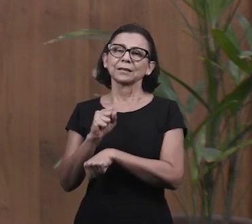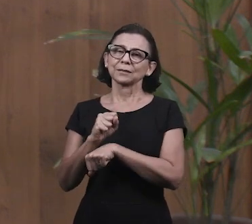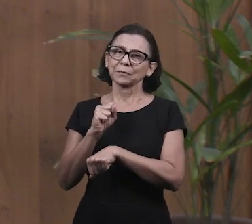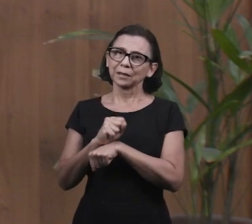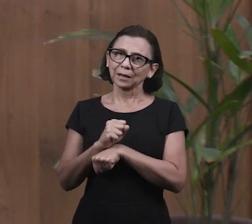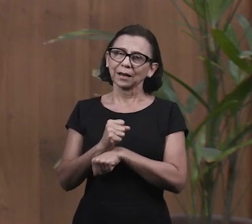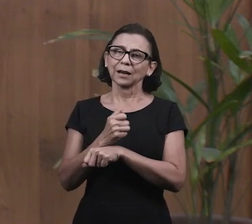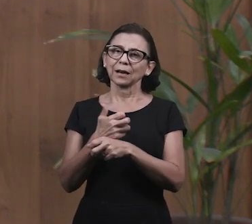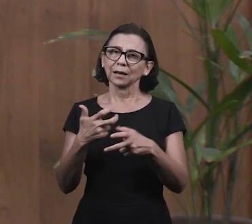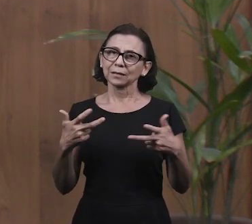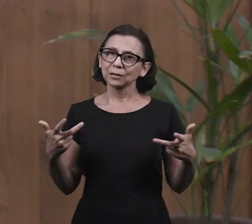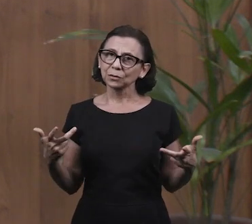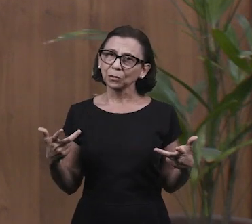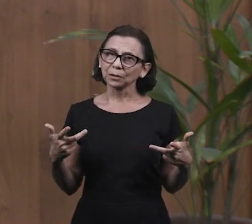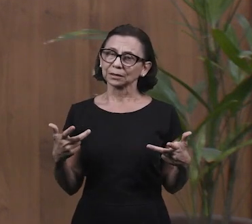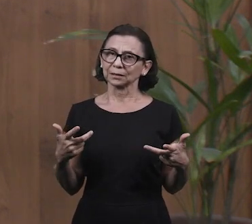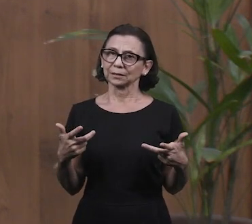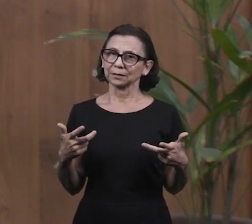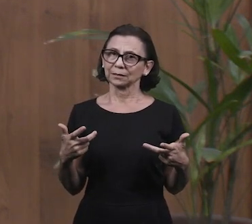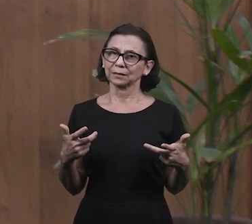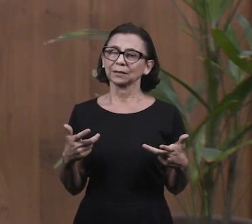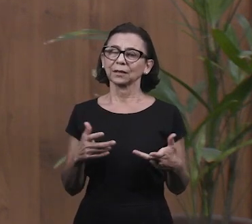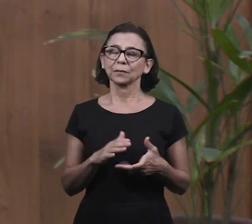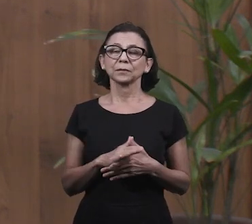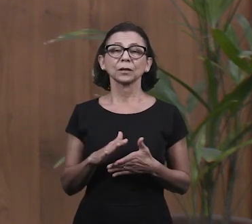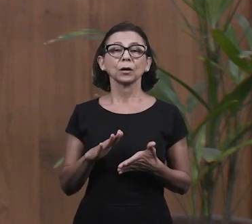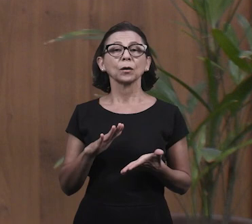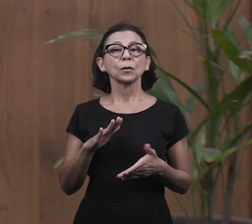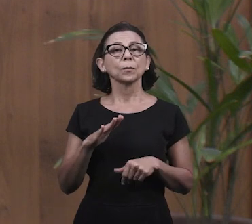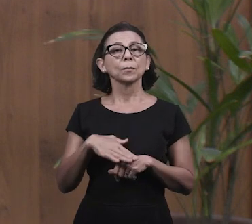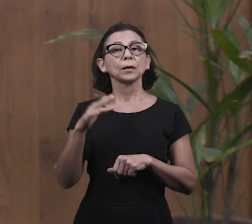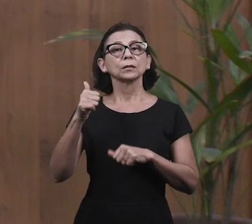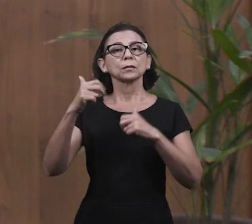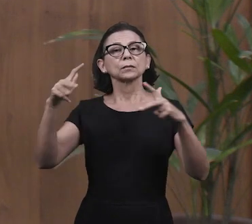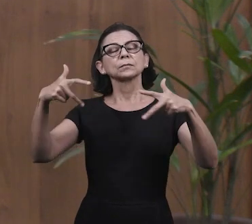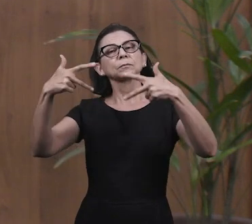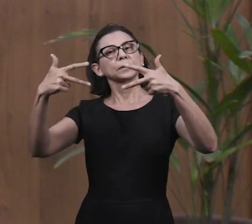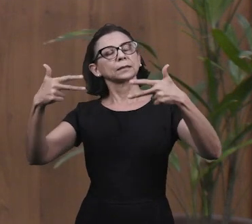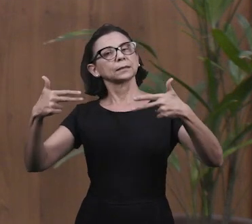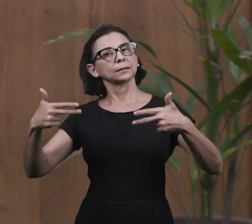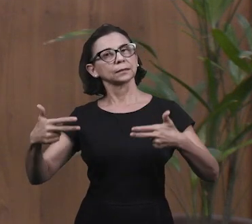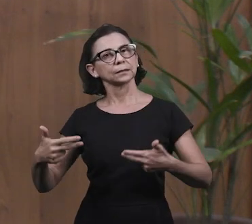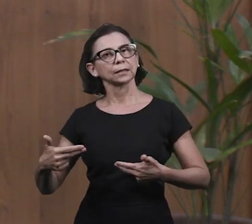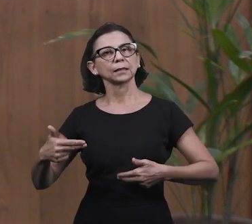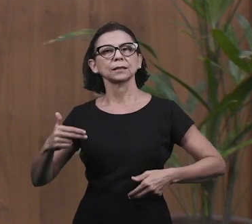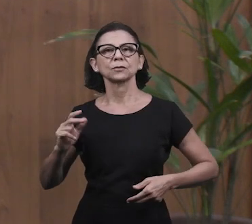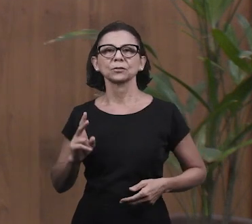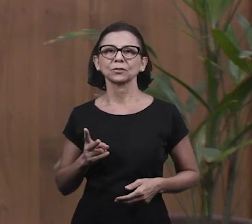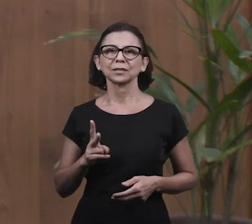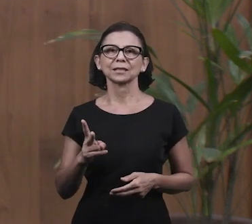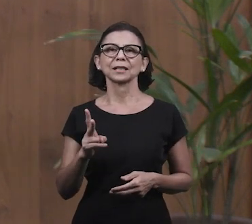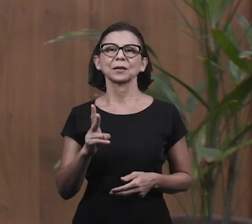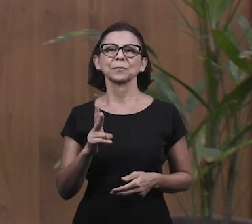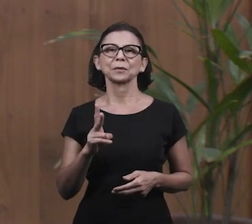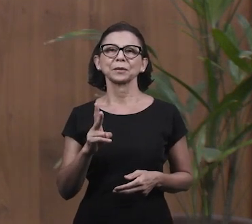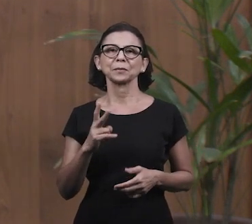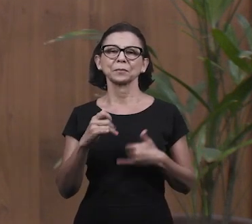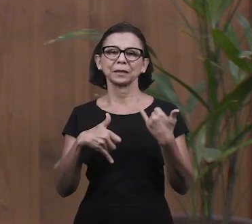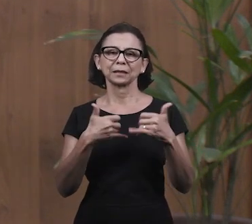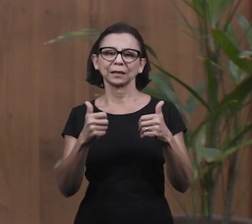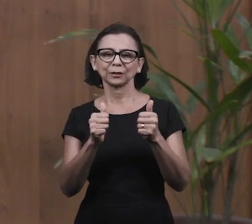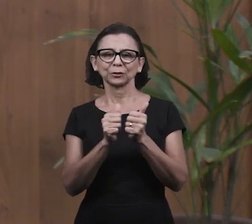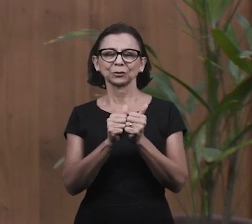qui sont laissés seuls, ils ne travaillent pas à la patience et donc cela peut être un problème. Donc